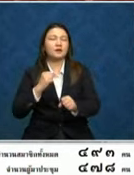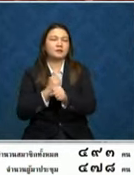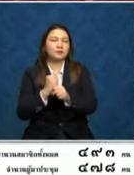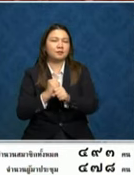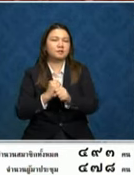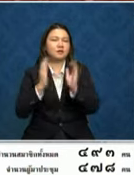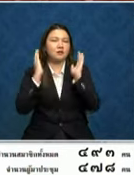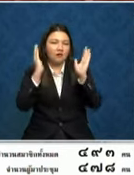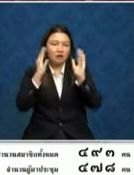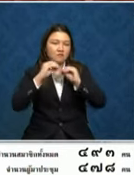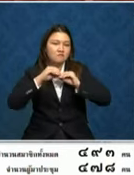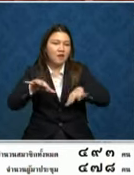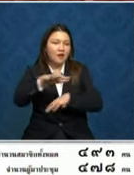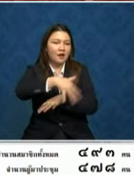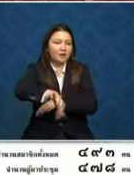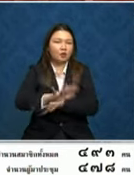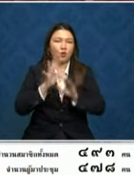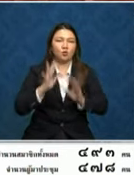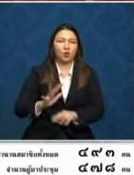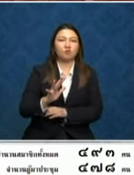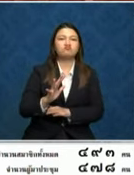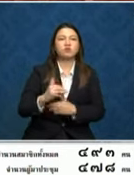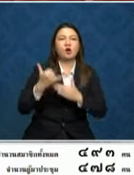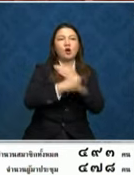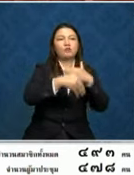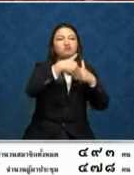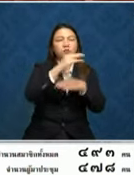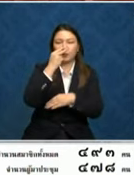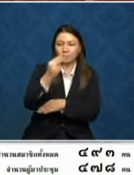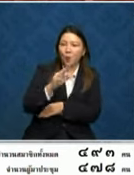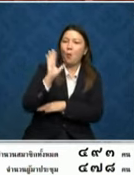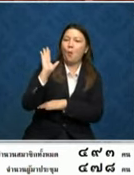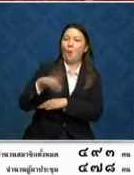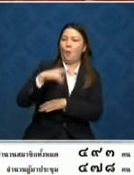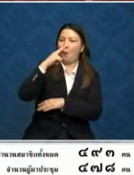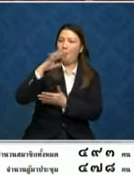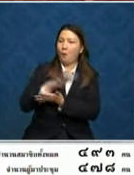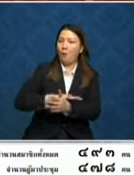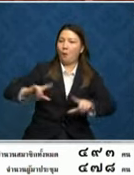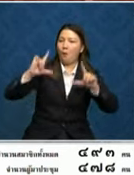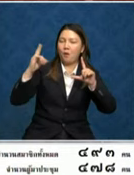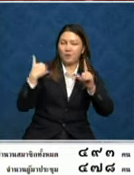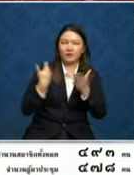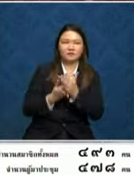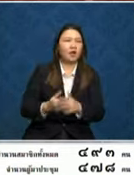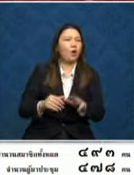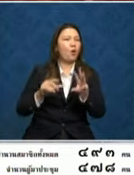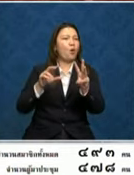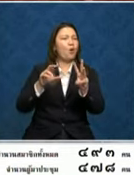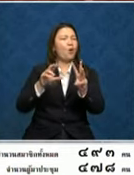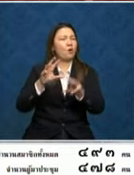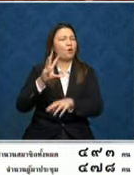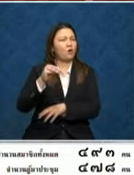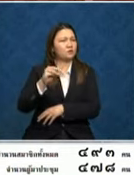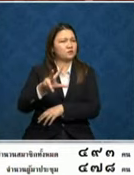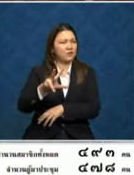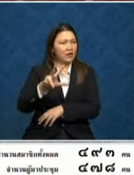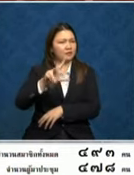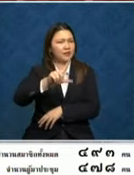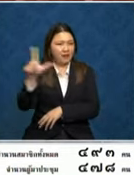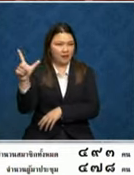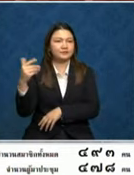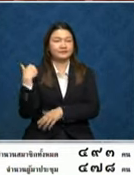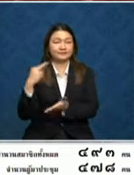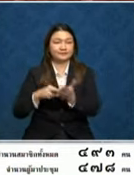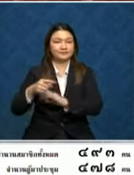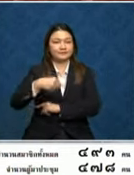ยมไทยต่อสายตาต่างชาตินะคะซึ่งได้มีการตั้งงบประมาณไว้สูงมากค่ะกว่า56ล้านบาทและในงบส่วนนี้ค่ะก็ถูกใช้